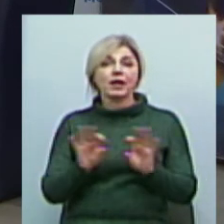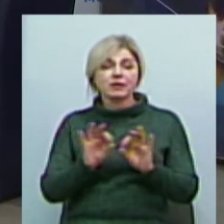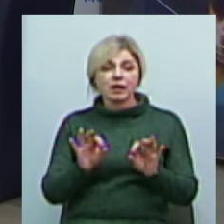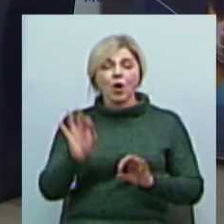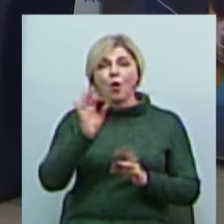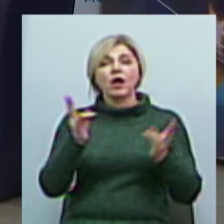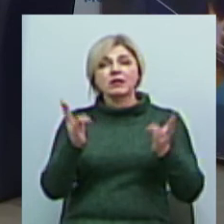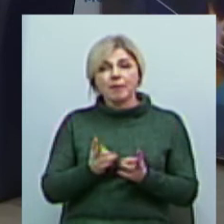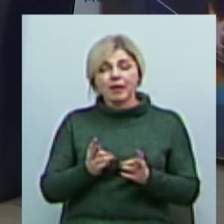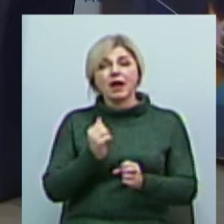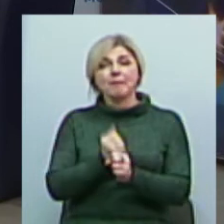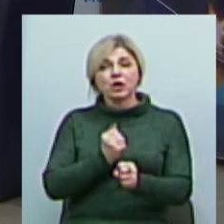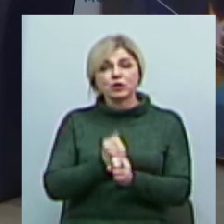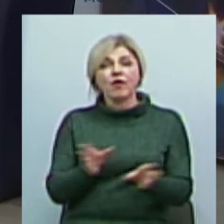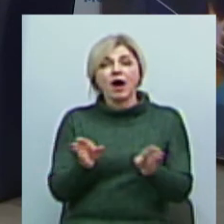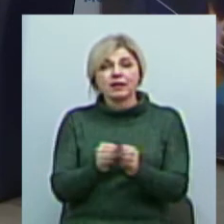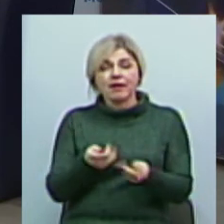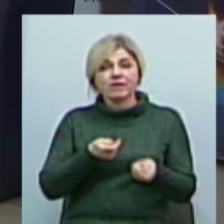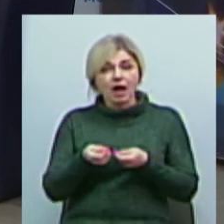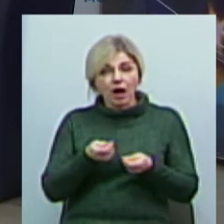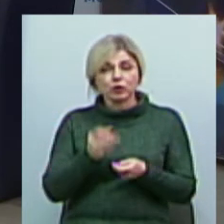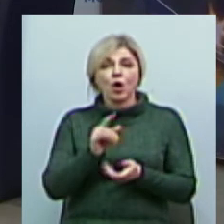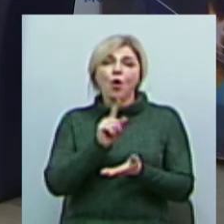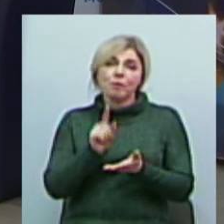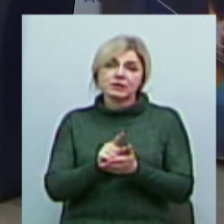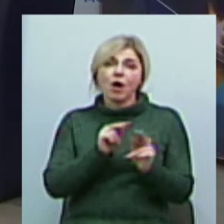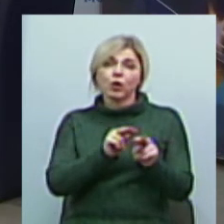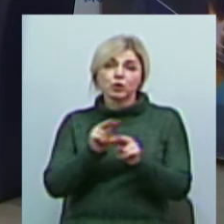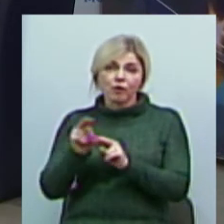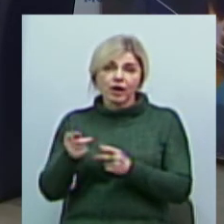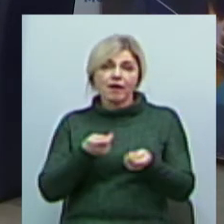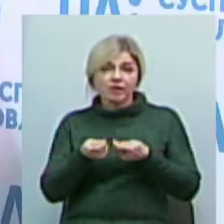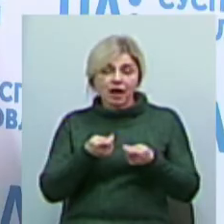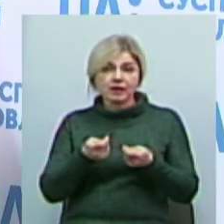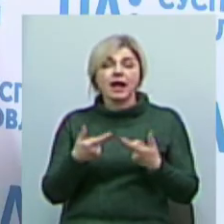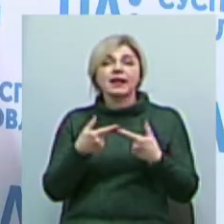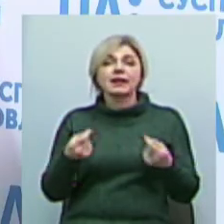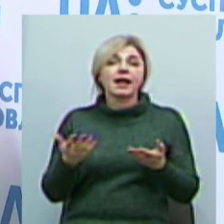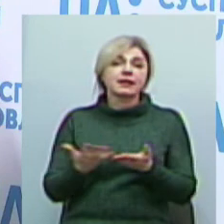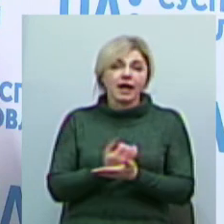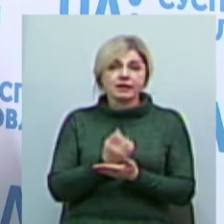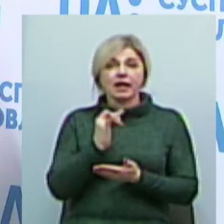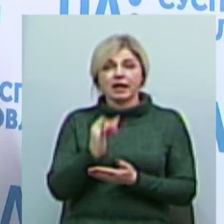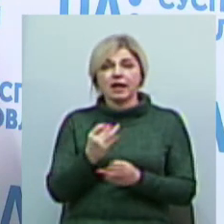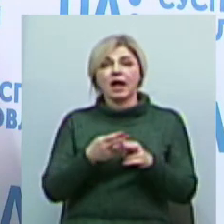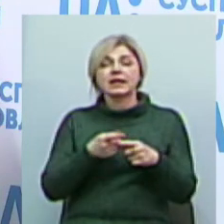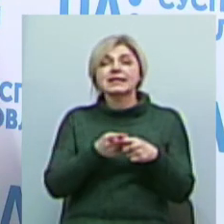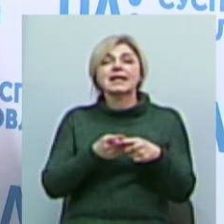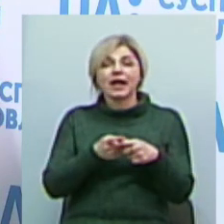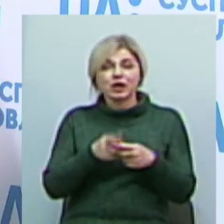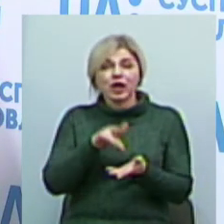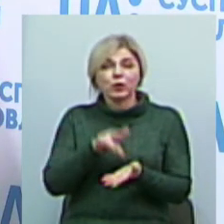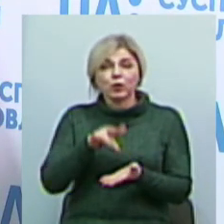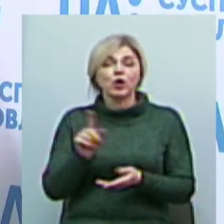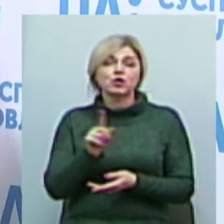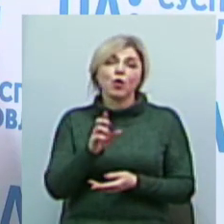необхідність співпрацювати з владою, і при цьому обов'язково її контролювати, можливо, навіть на неї впливати. Де знайти і як оцю золоту середину для того, щоб